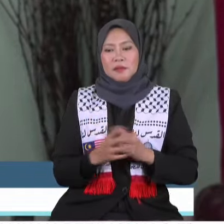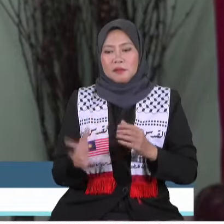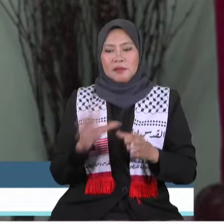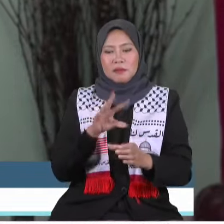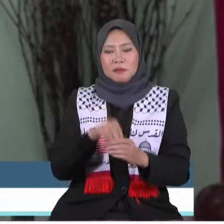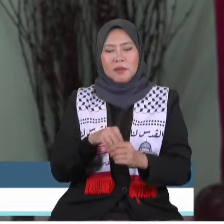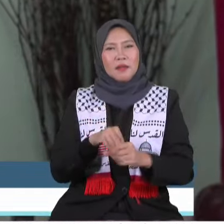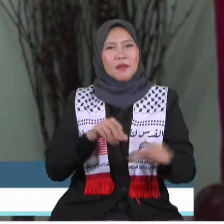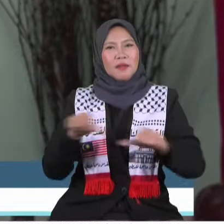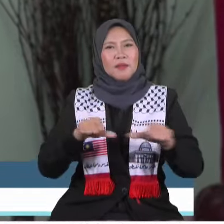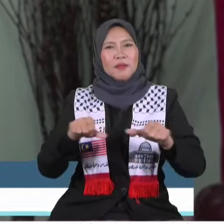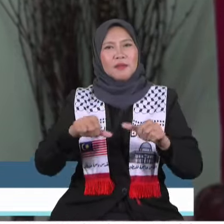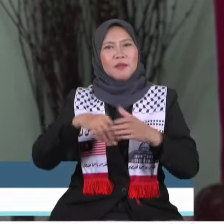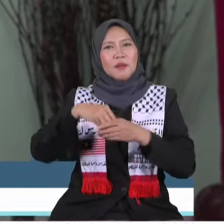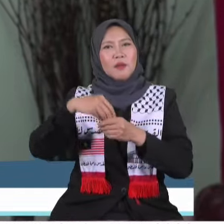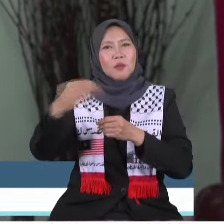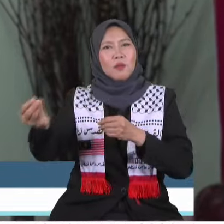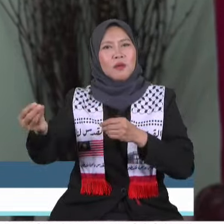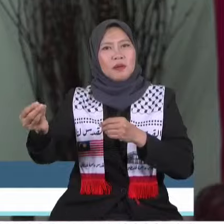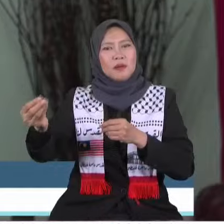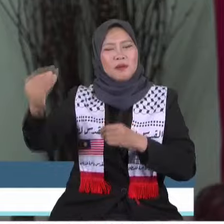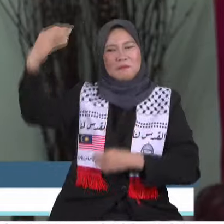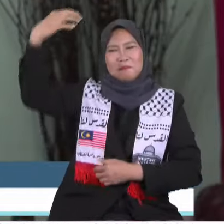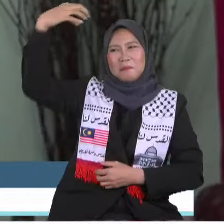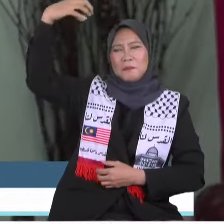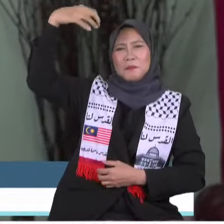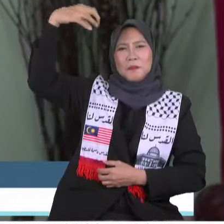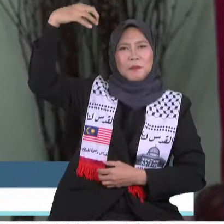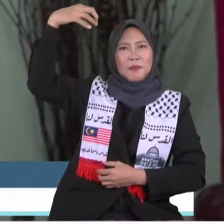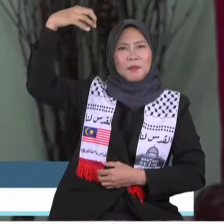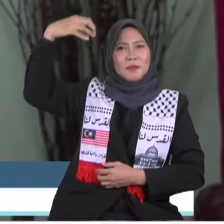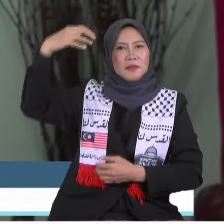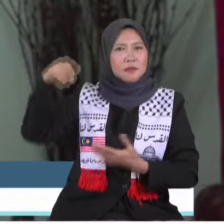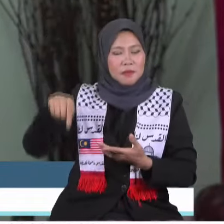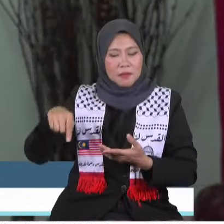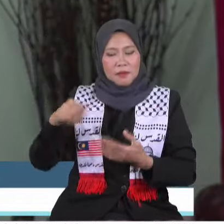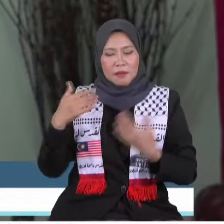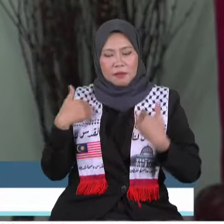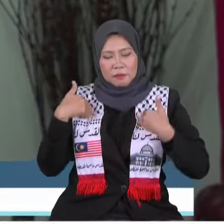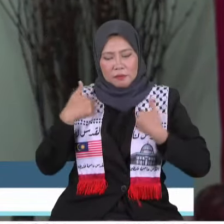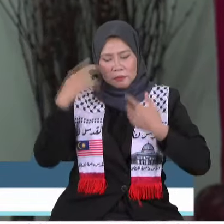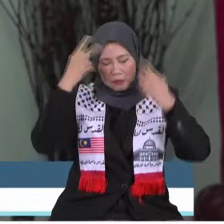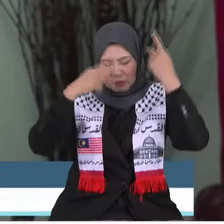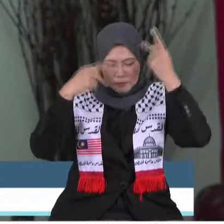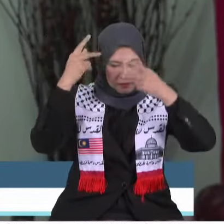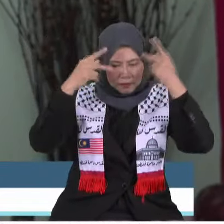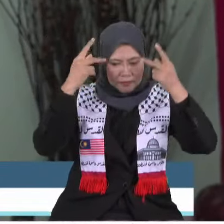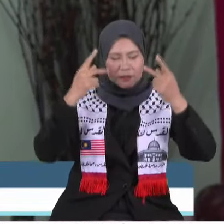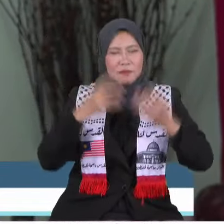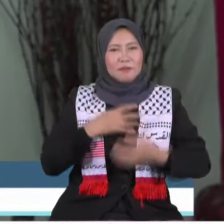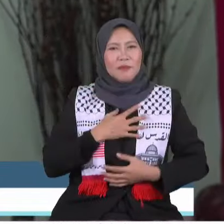terlibat dengan aktiviti-aktiviti yang berada di tengah panas. Jadi dia akan merasa pening,